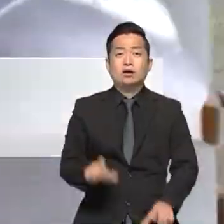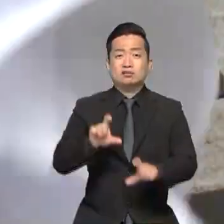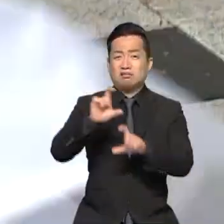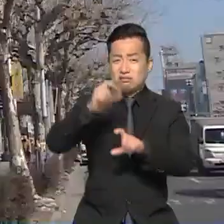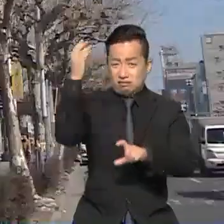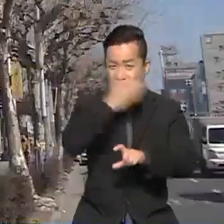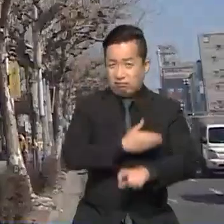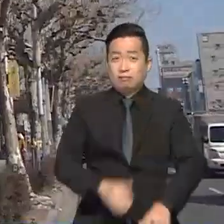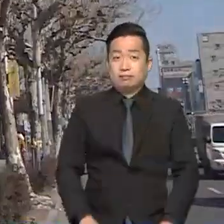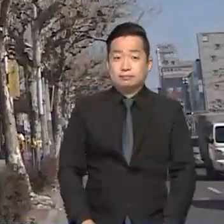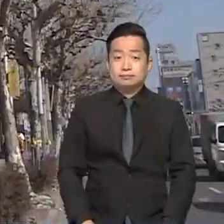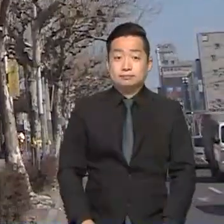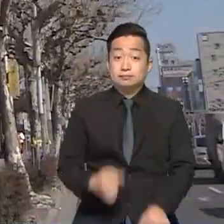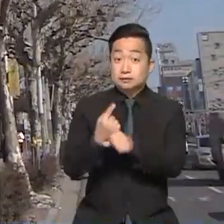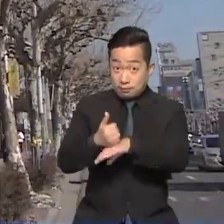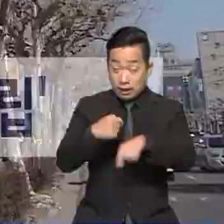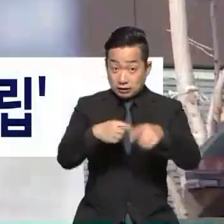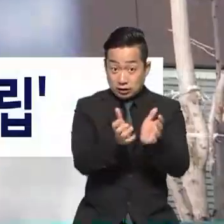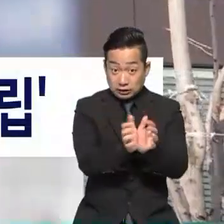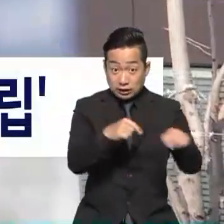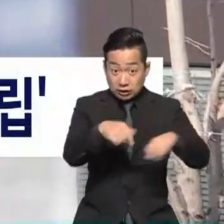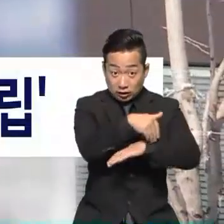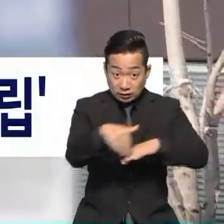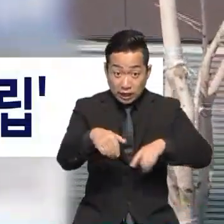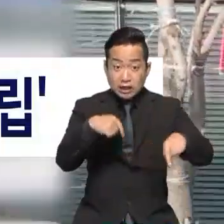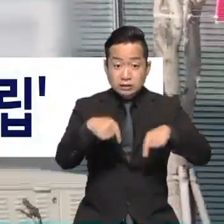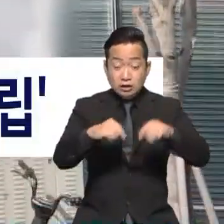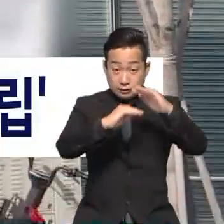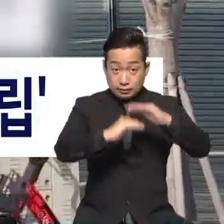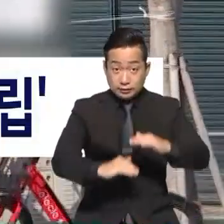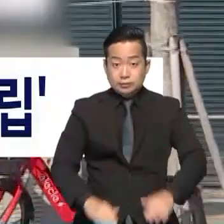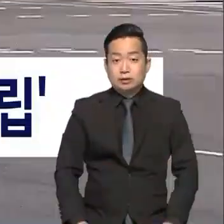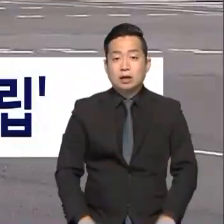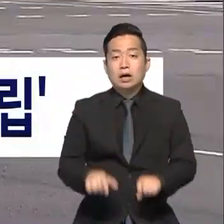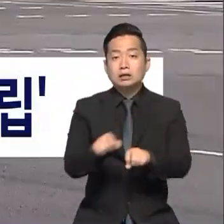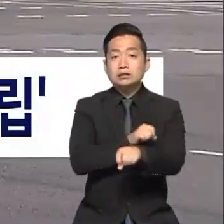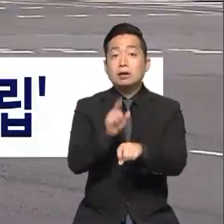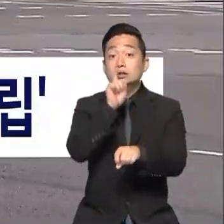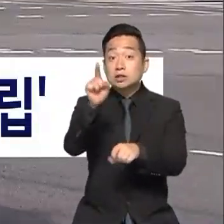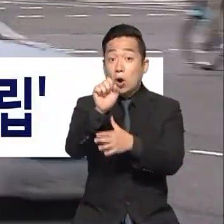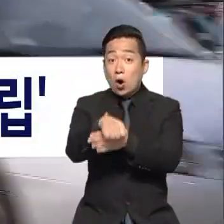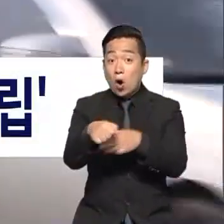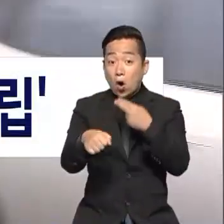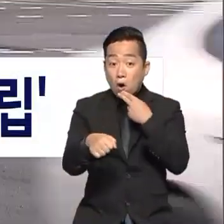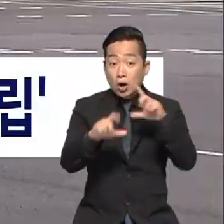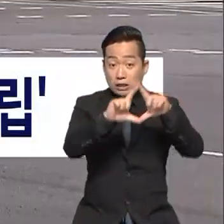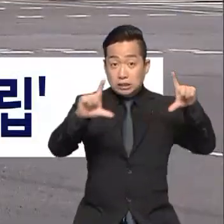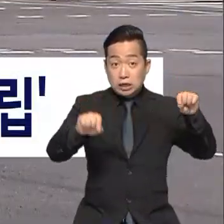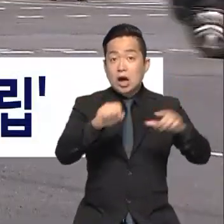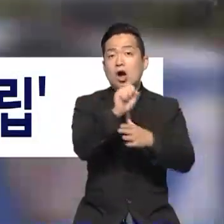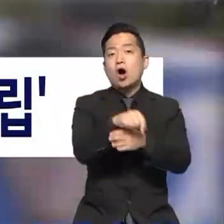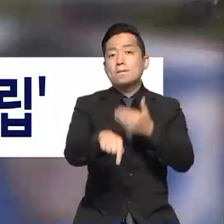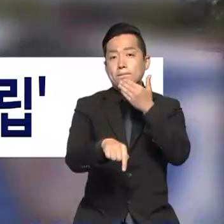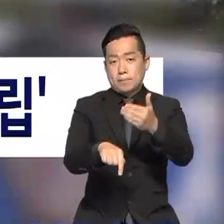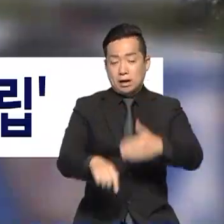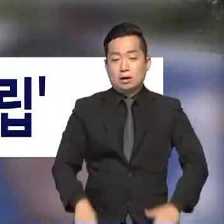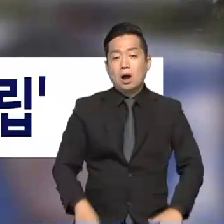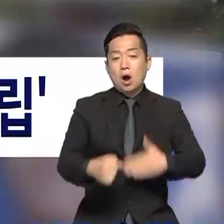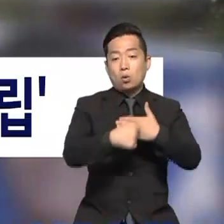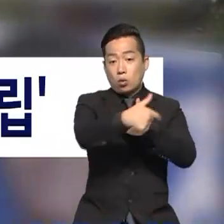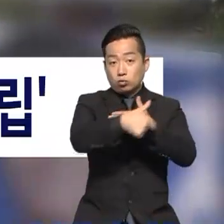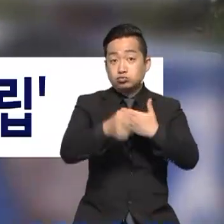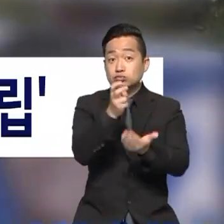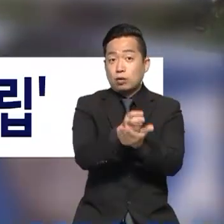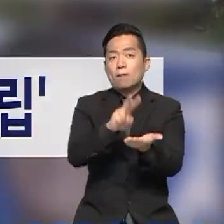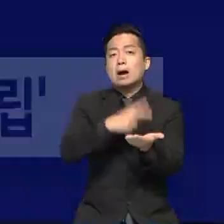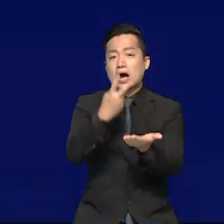쾌적하고. 지난해 말 정당 정책과 정치 현안에 대해 별도 신고나 허가 없이도 현수막을 걸 수 있게 5개